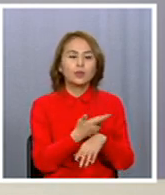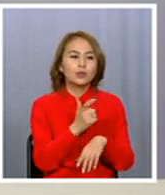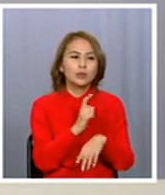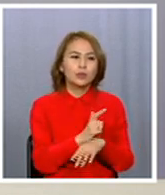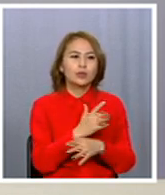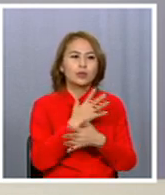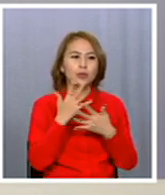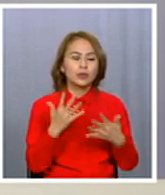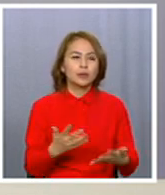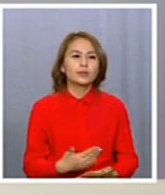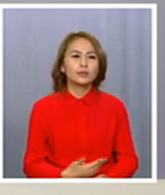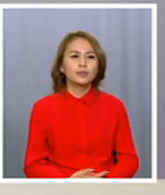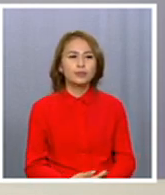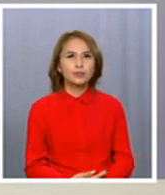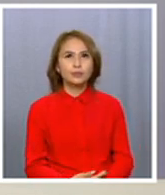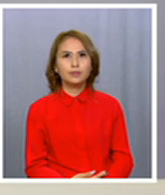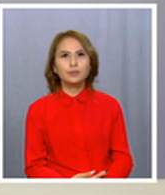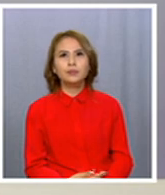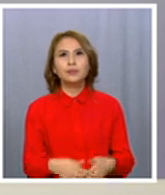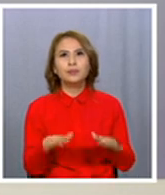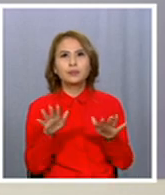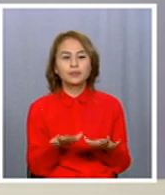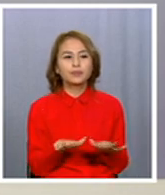үлкен. Орнықты,